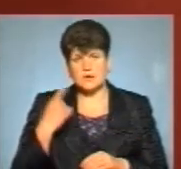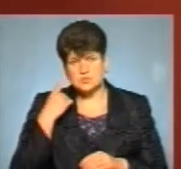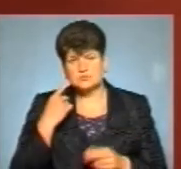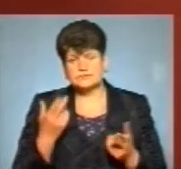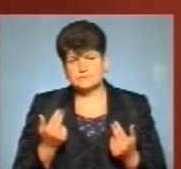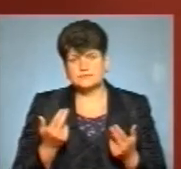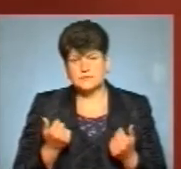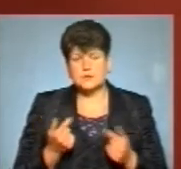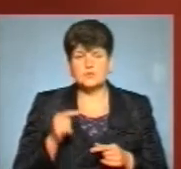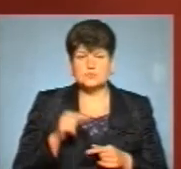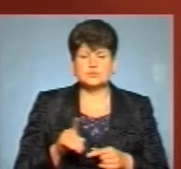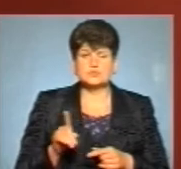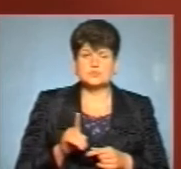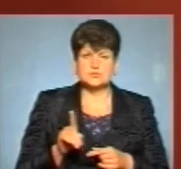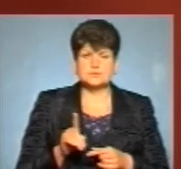так, через те, що